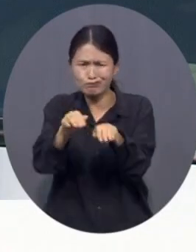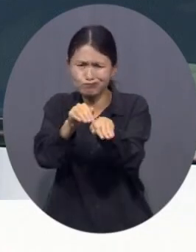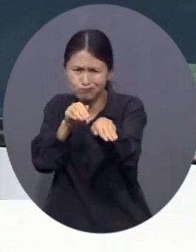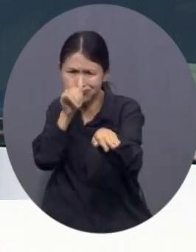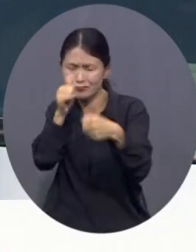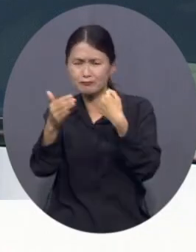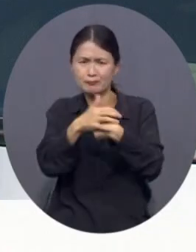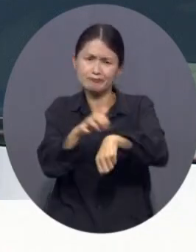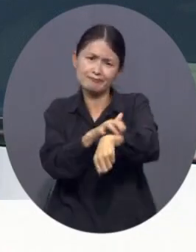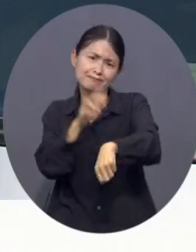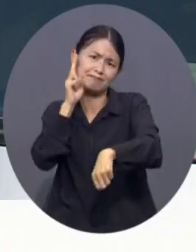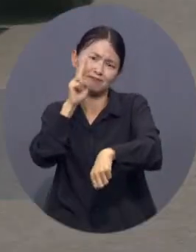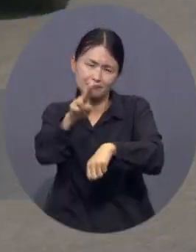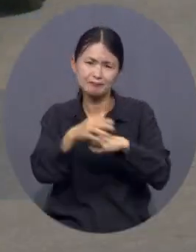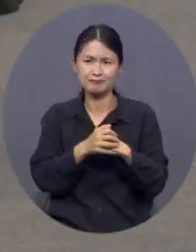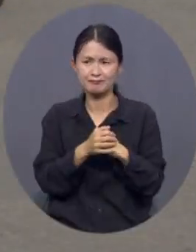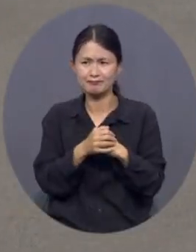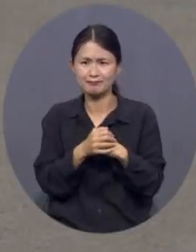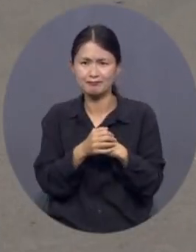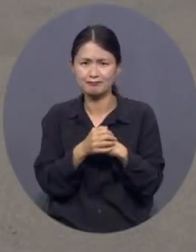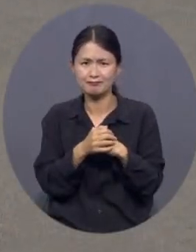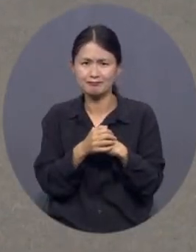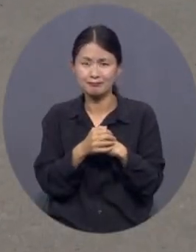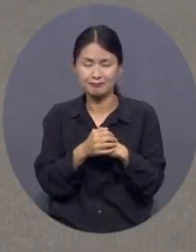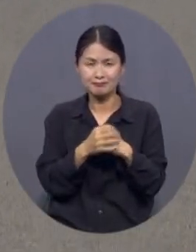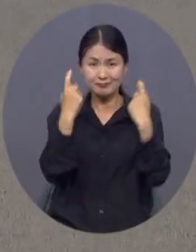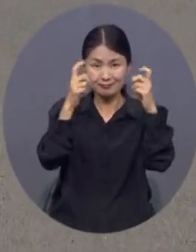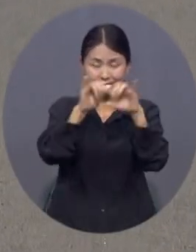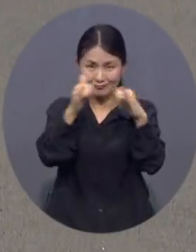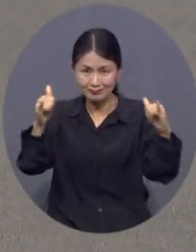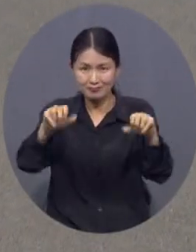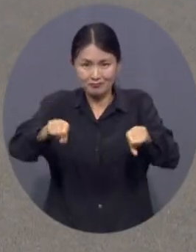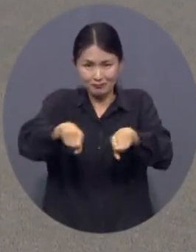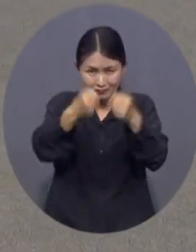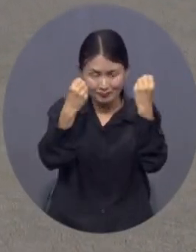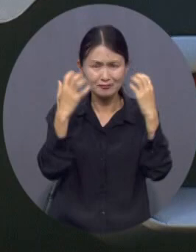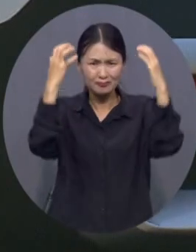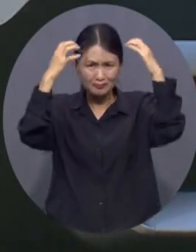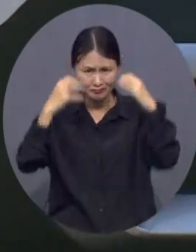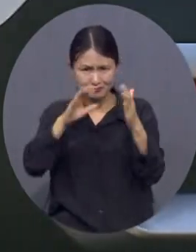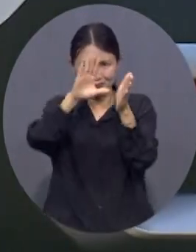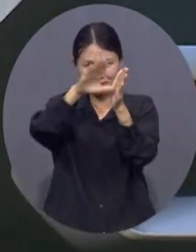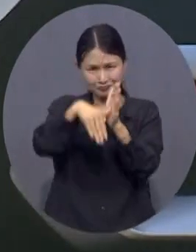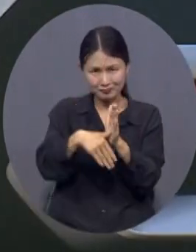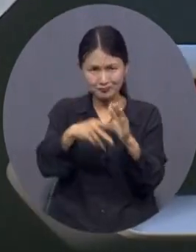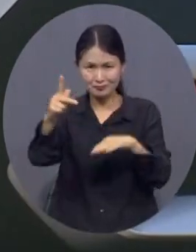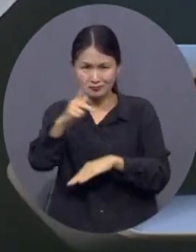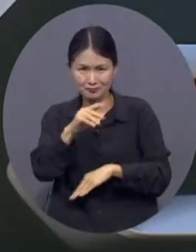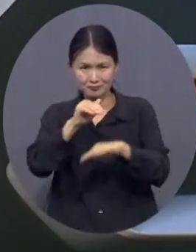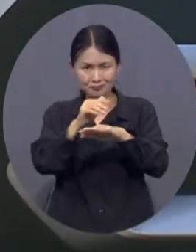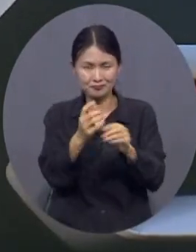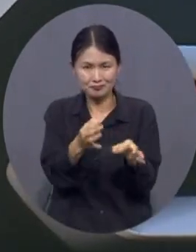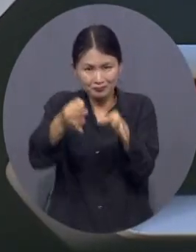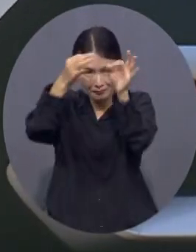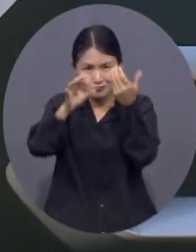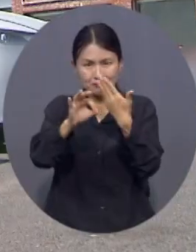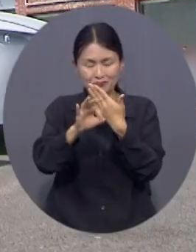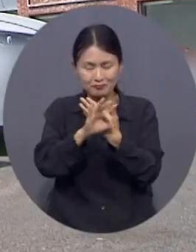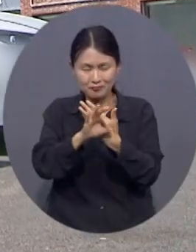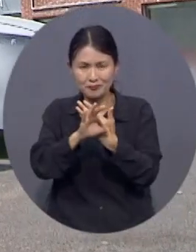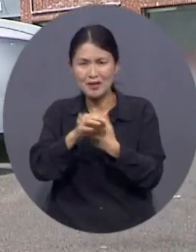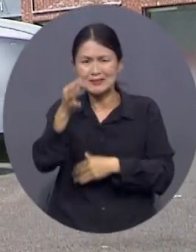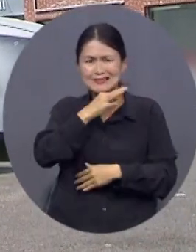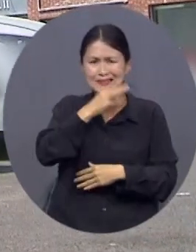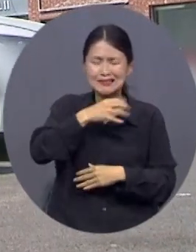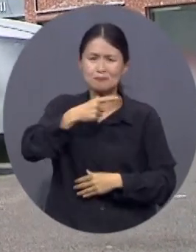인해서 굉장히 불편을 많이 겪고 있습니다. 관광객이 몰려드는 여름 성수기에 렌터카 가격이 치솟으면 한 몫을